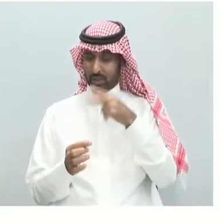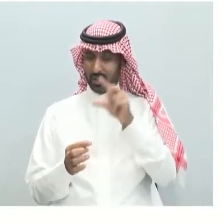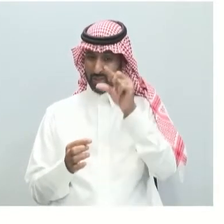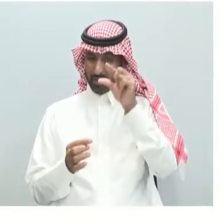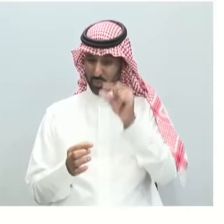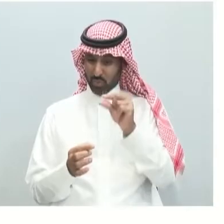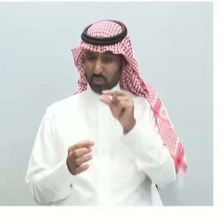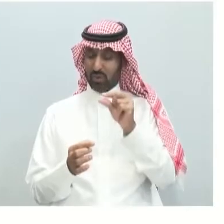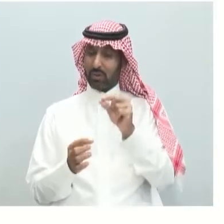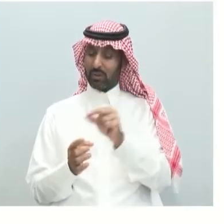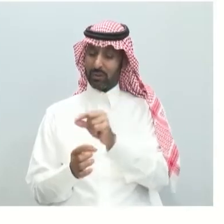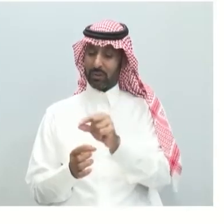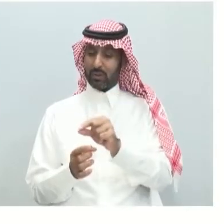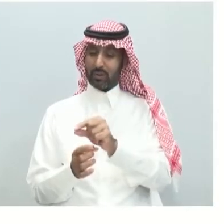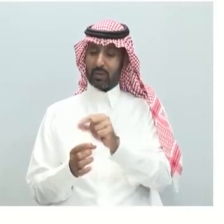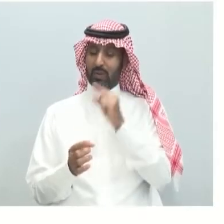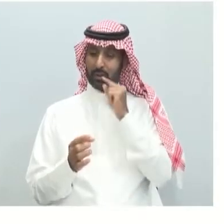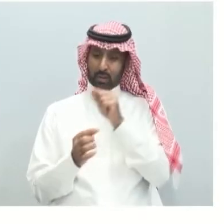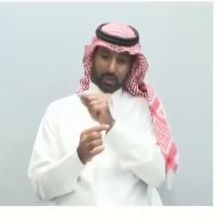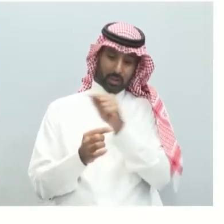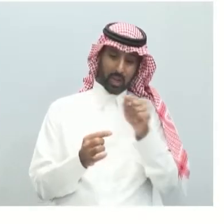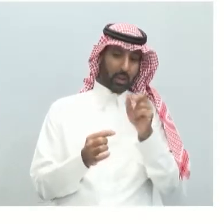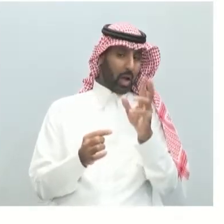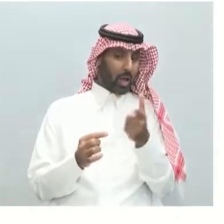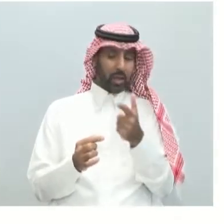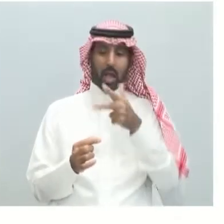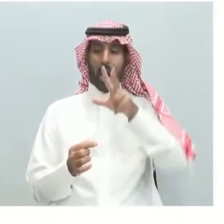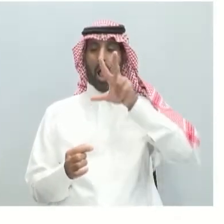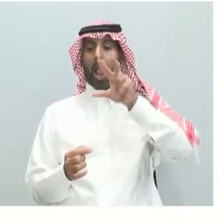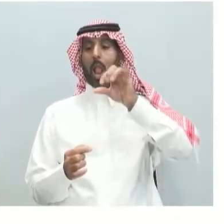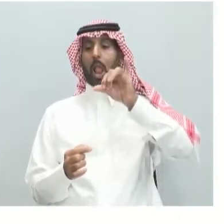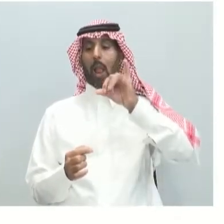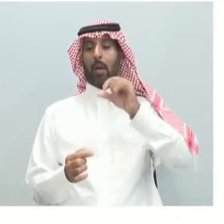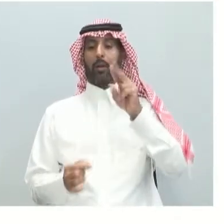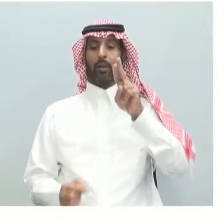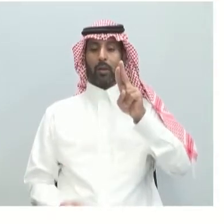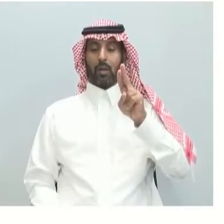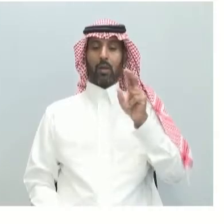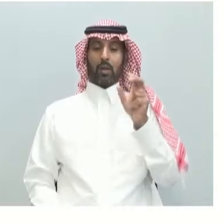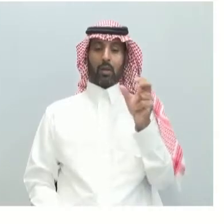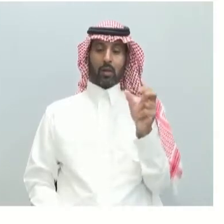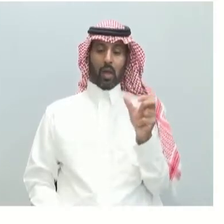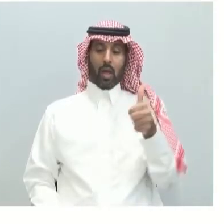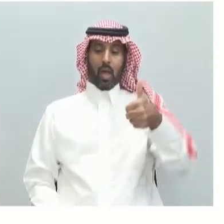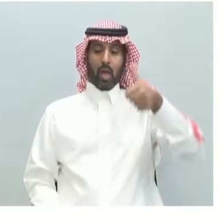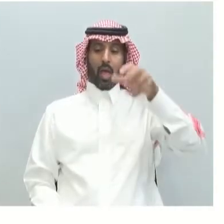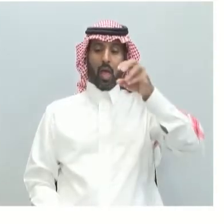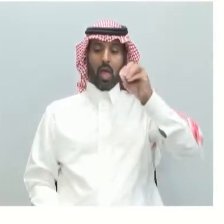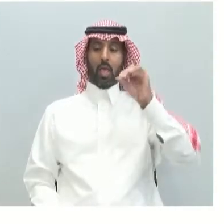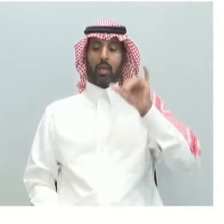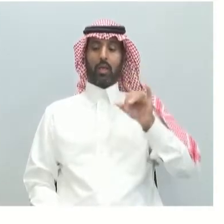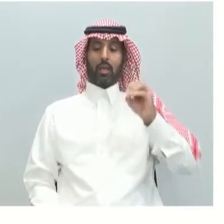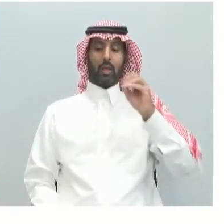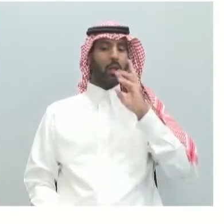كلمه المتناهيه جاء تحتها خط اذا المطلوب بيان معنى هذه الكلمه من